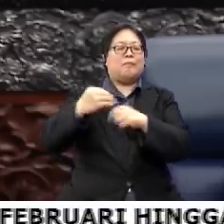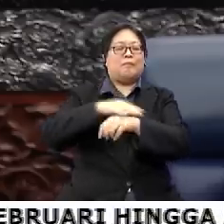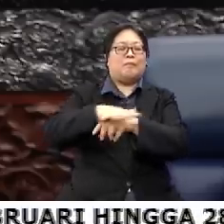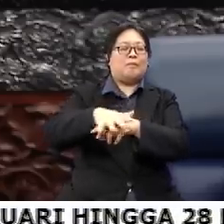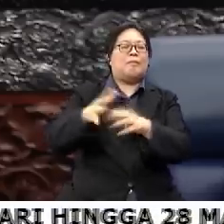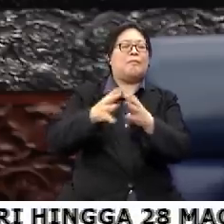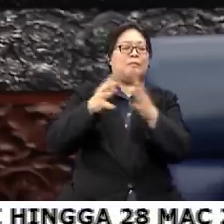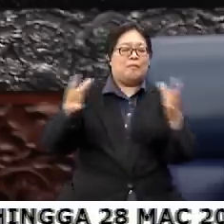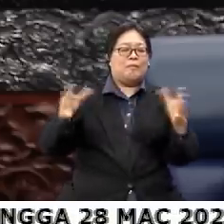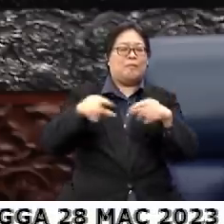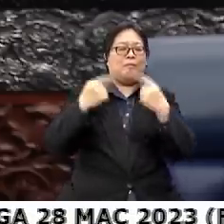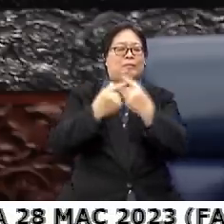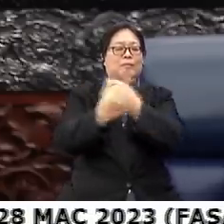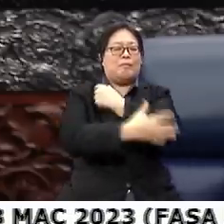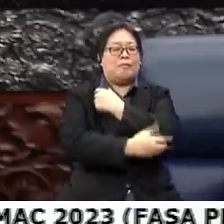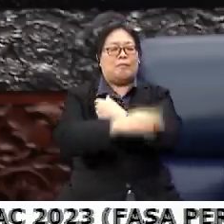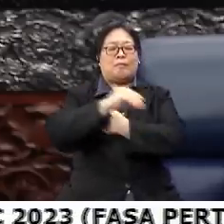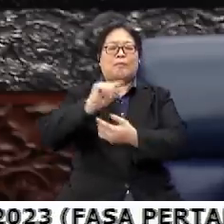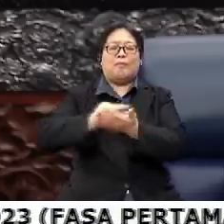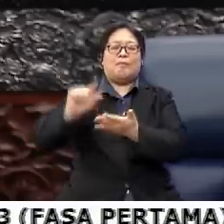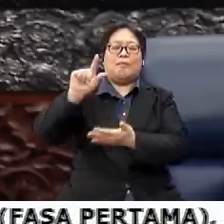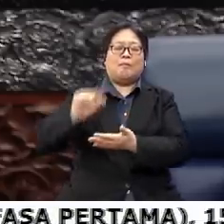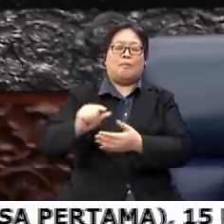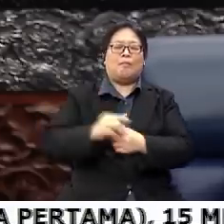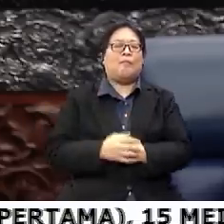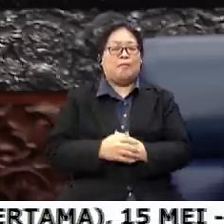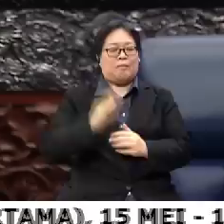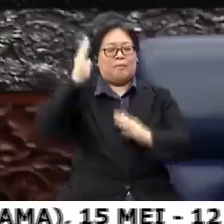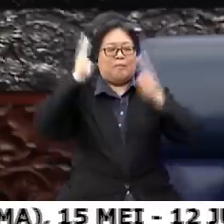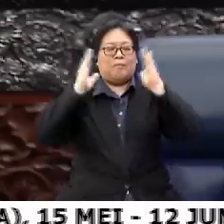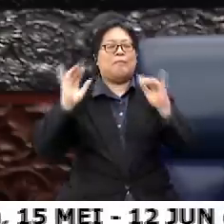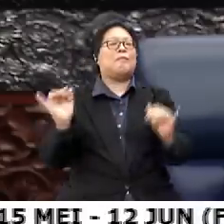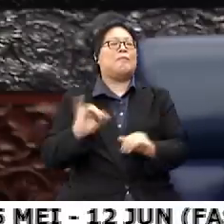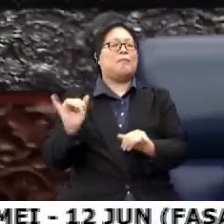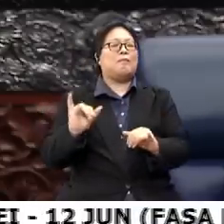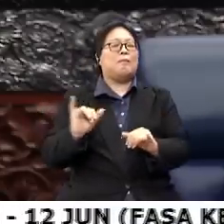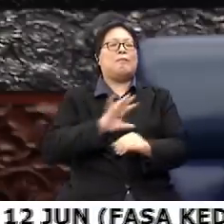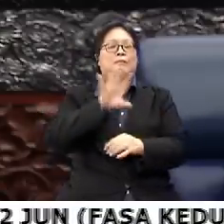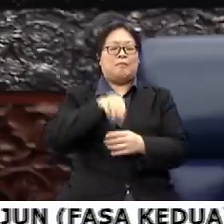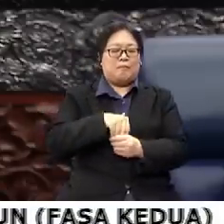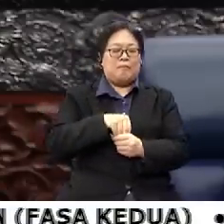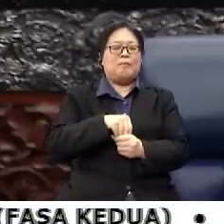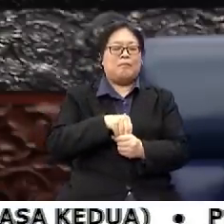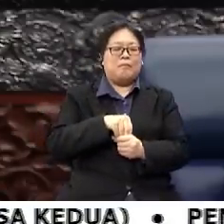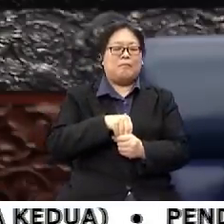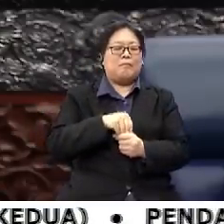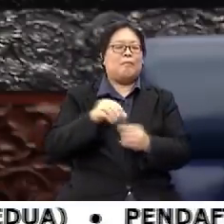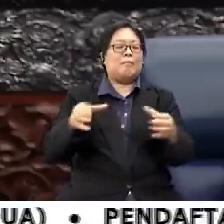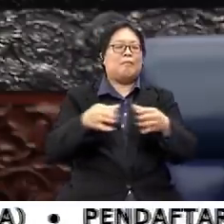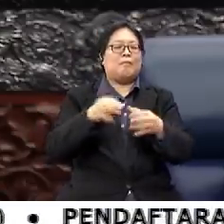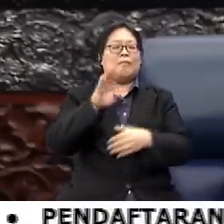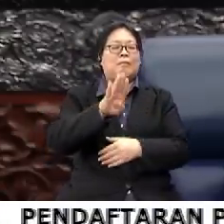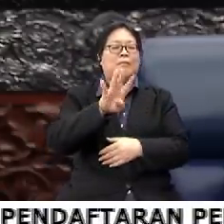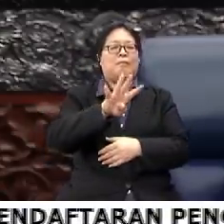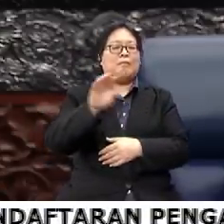pada golongan miskin dan berpendapatan rendah. Negara kita juga tidak terkecuali. Kumpulan